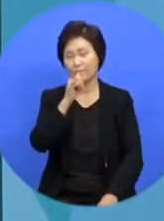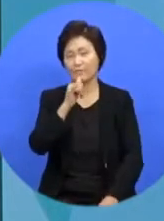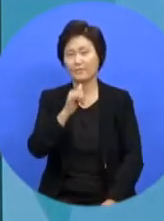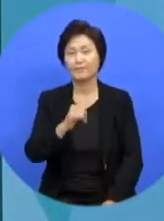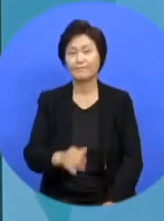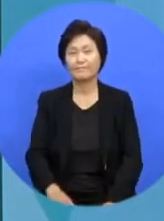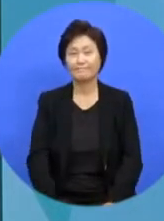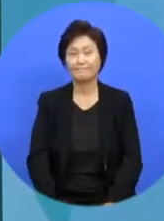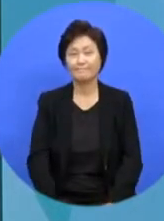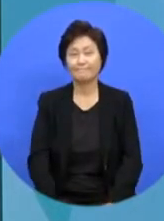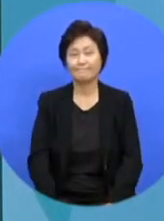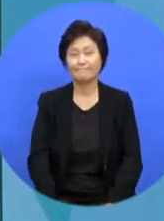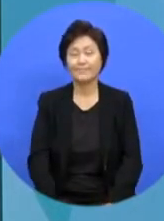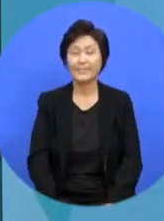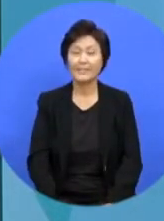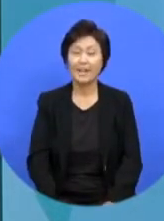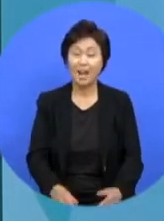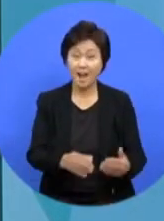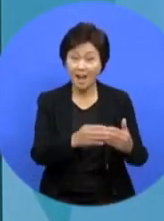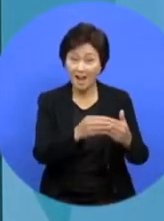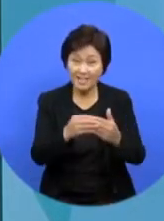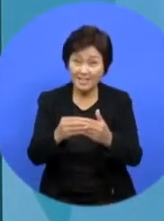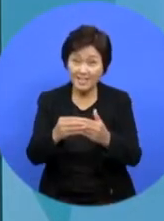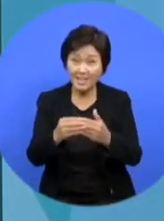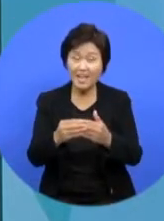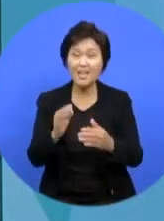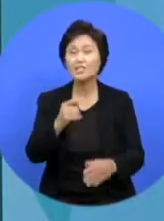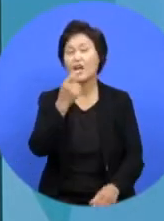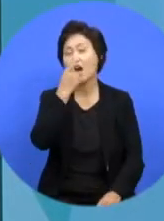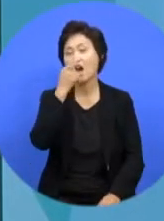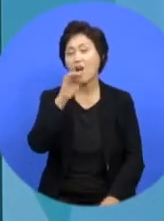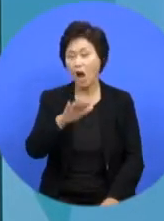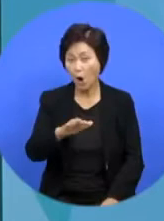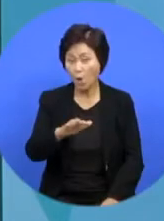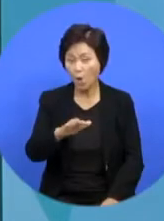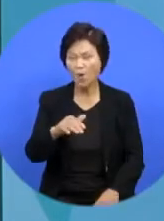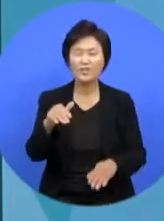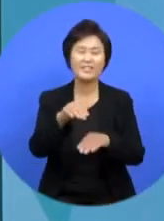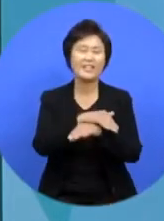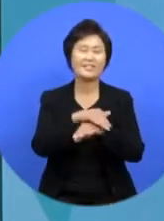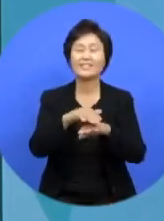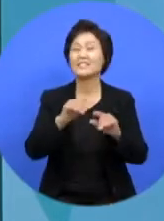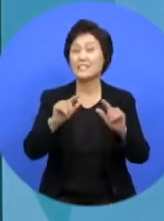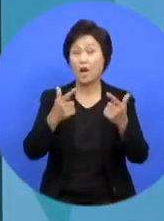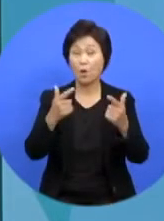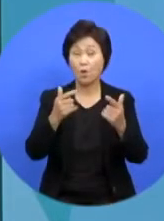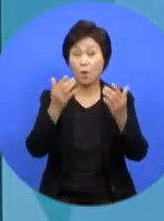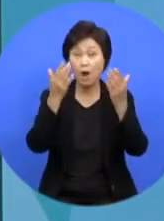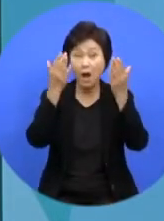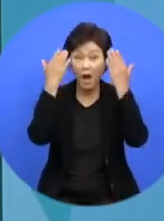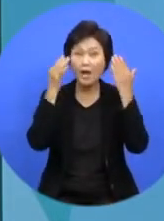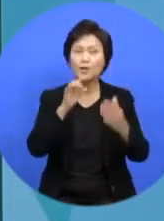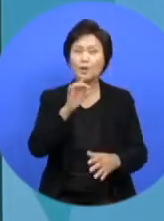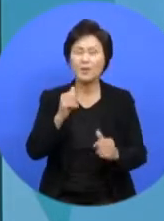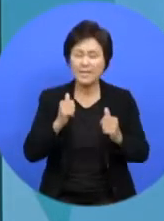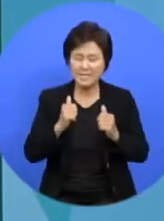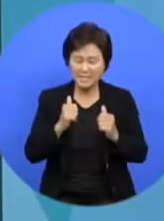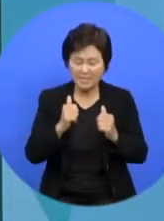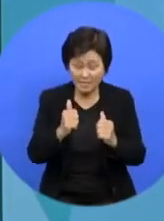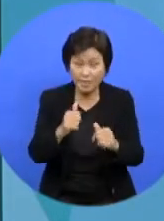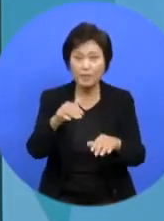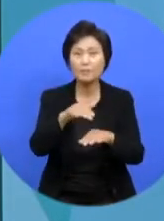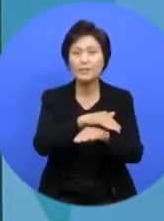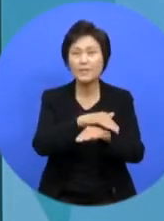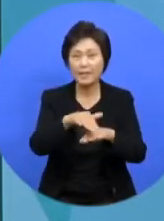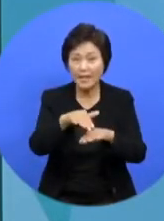잘 하거든요. 네. 그래서 안내해서 학원이나 이런 데 가지 않고 학교만 열심히 다녀서 좋은 대학을